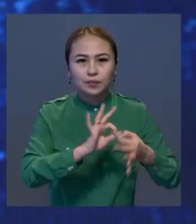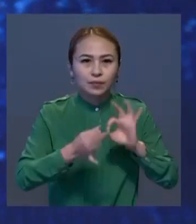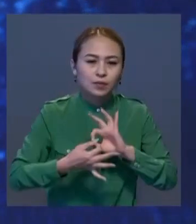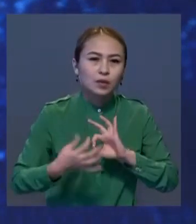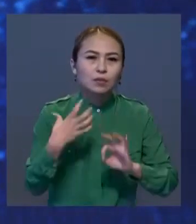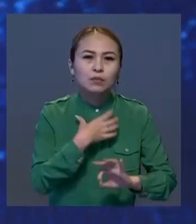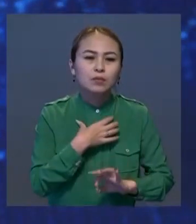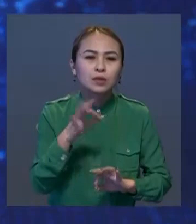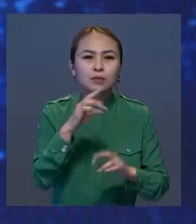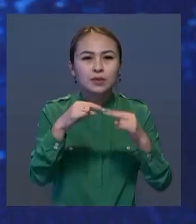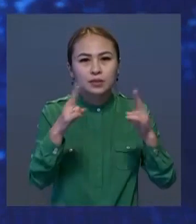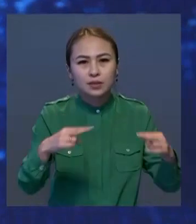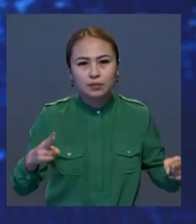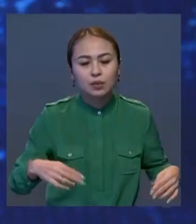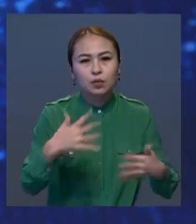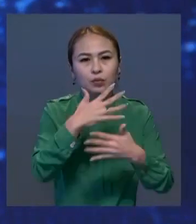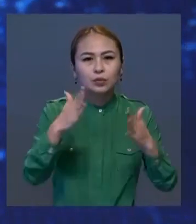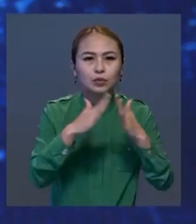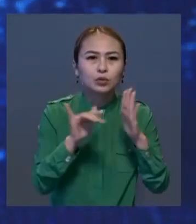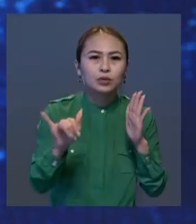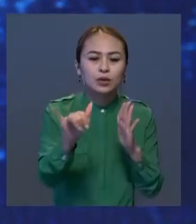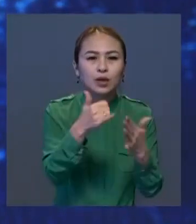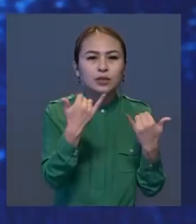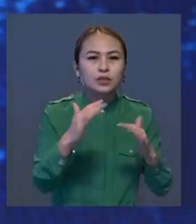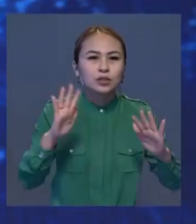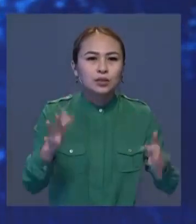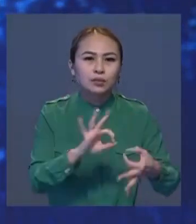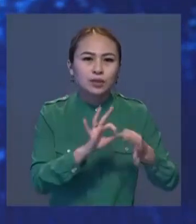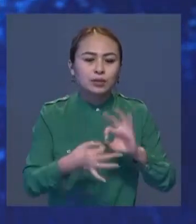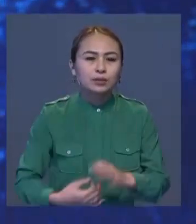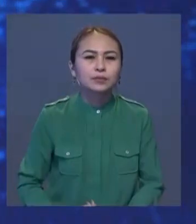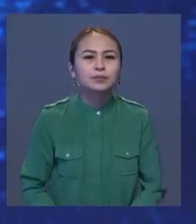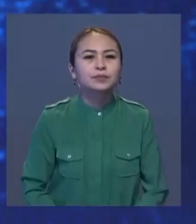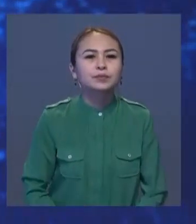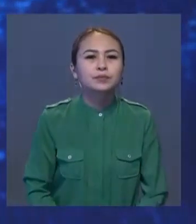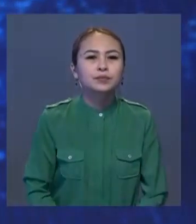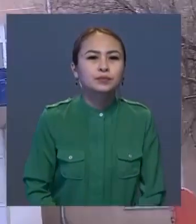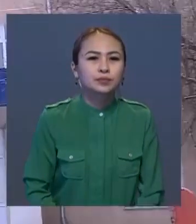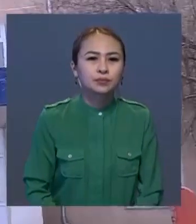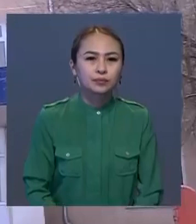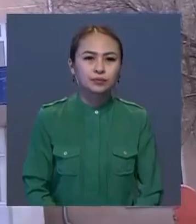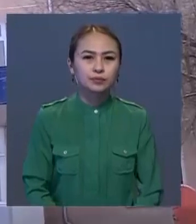Бақытбекұлы әлеуметтік маңызы бар нысандар мен көпқабатты тұрғын үйлердің қазіргі жағдайын баяндайды.